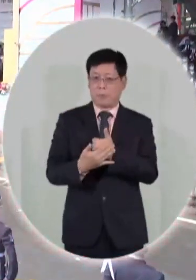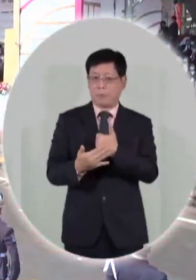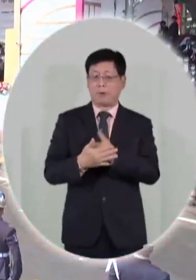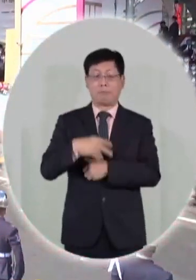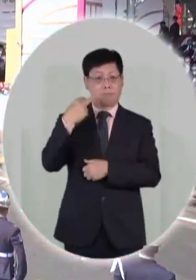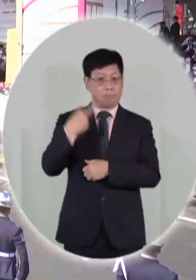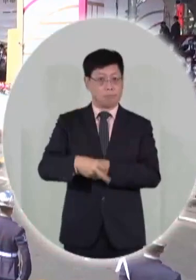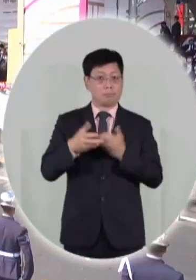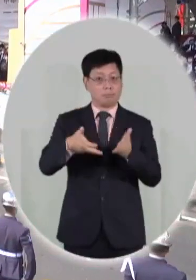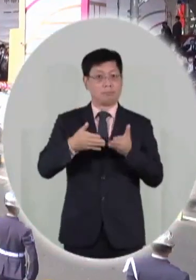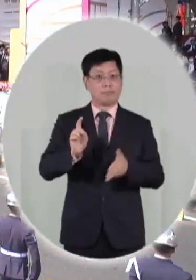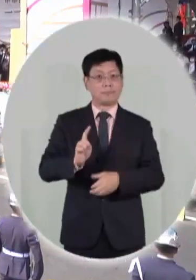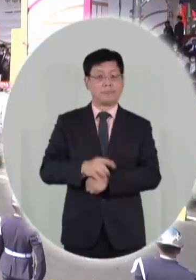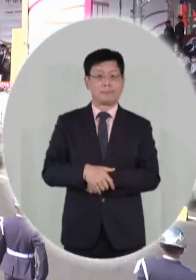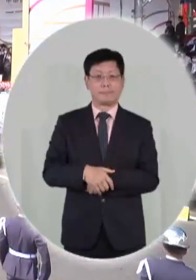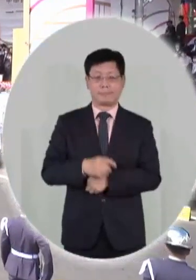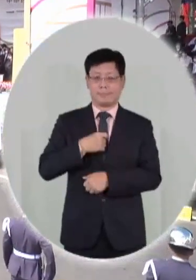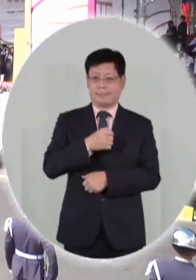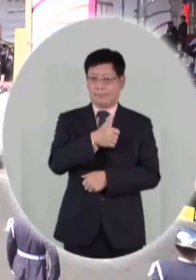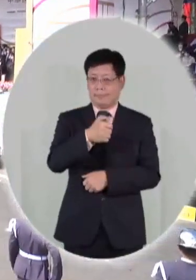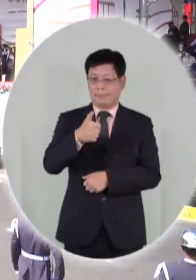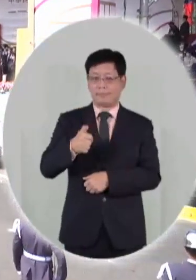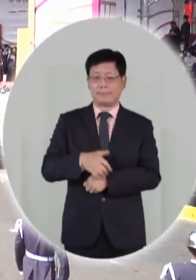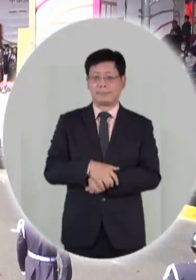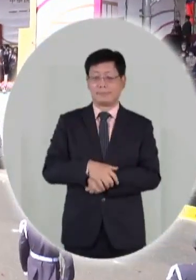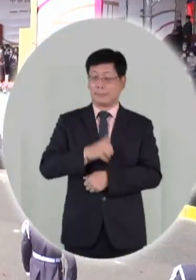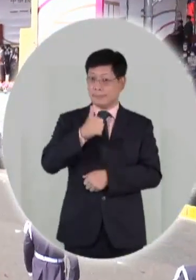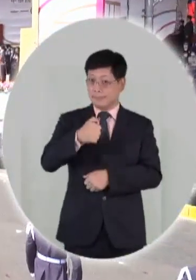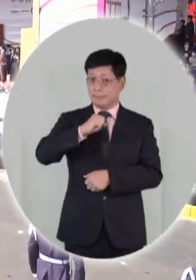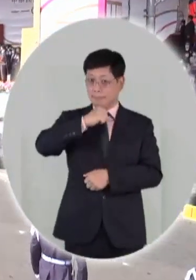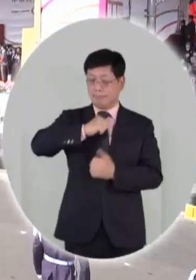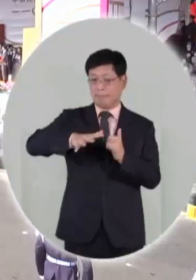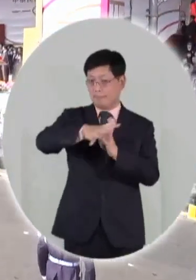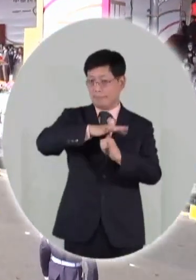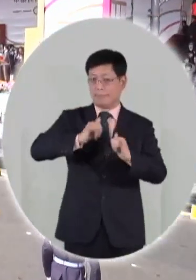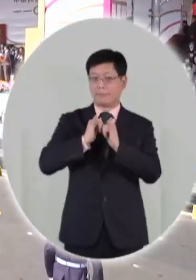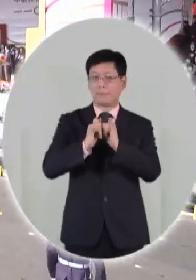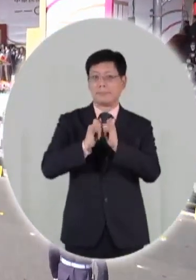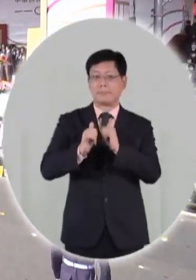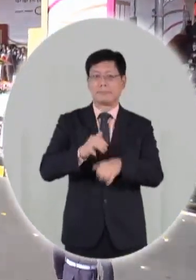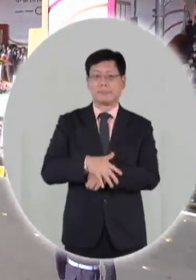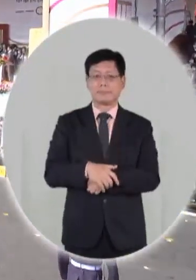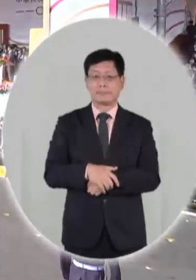更重要的是感谢台湾全体国人